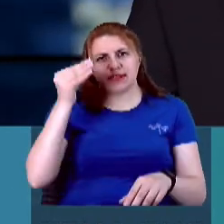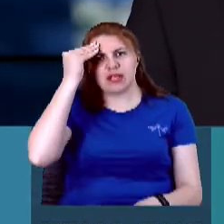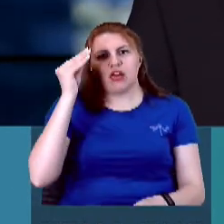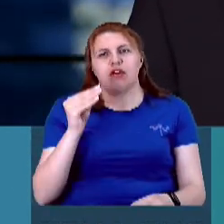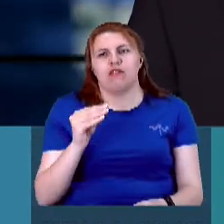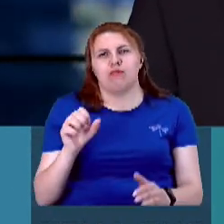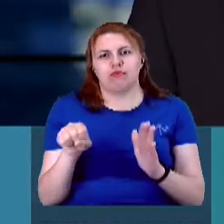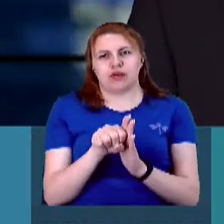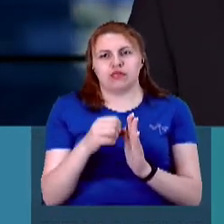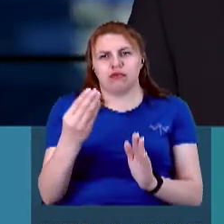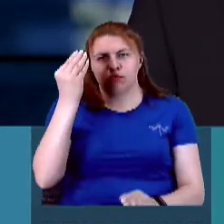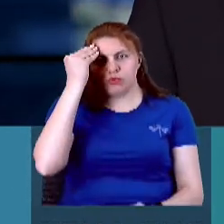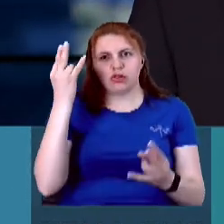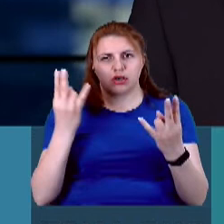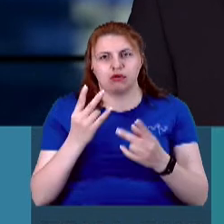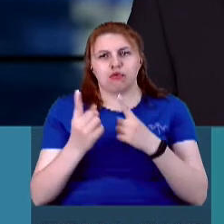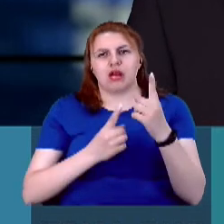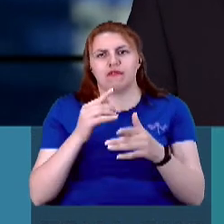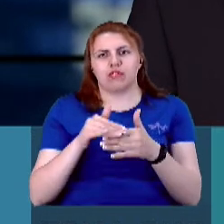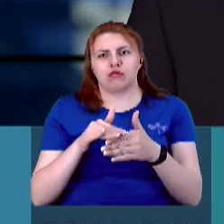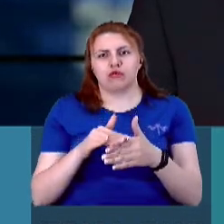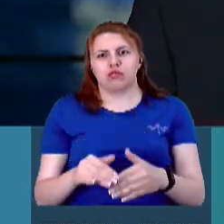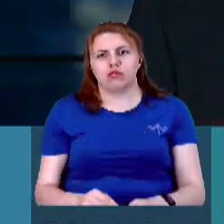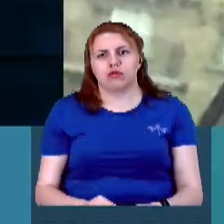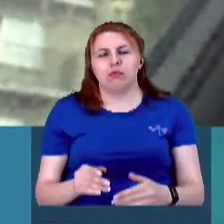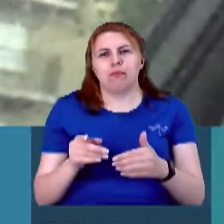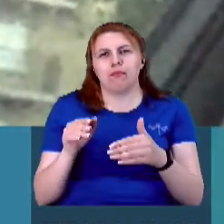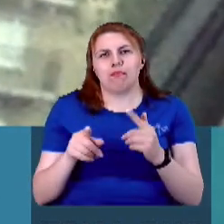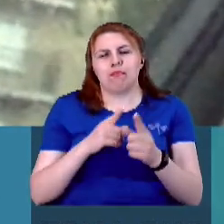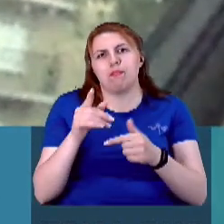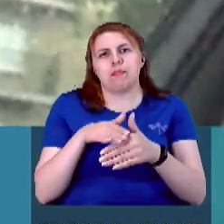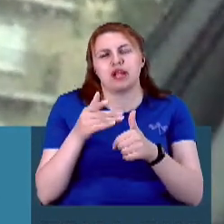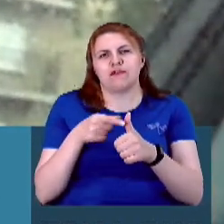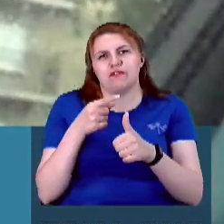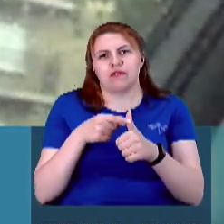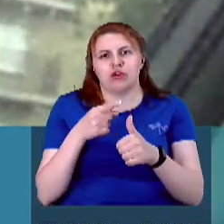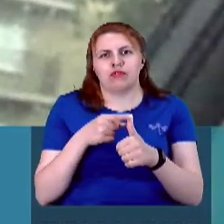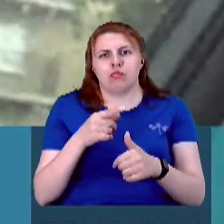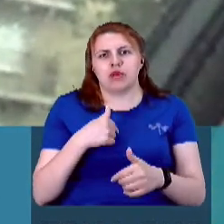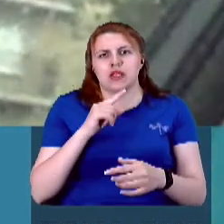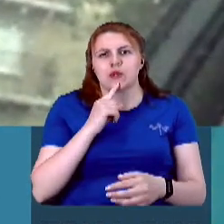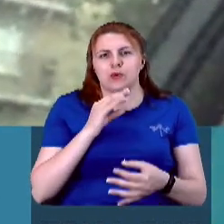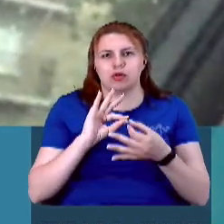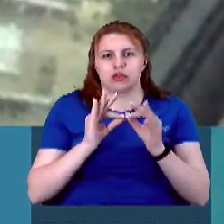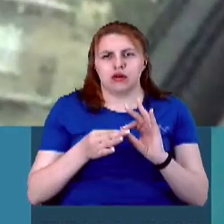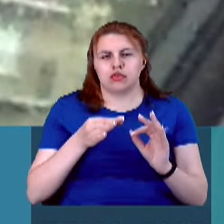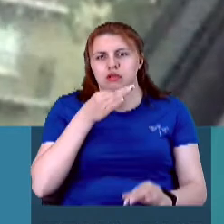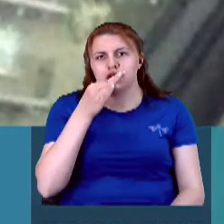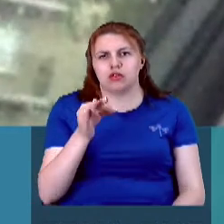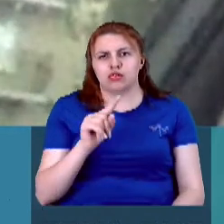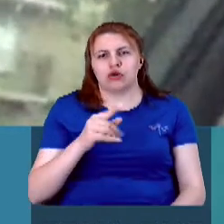потрібно перекваліфіковувати справу? Мені складно сказати, напевно, ці активісти